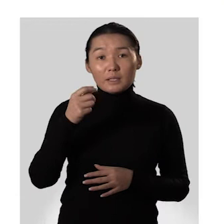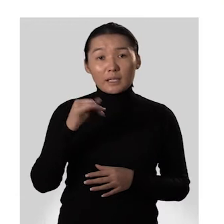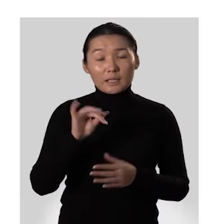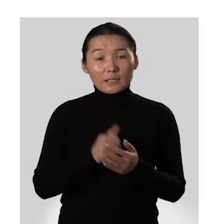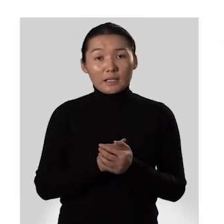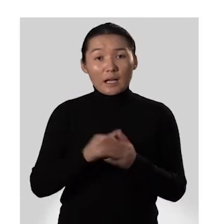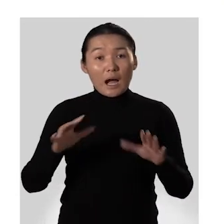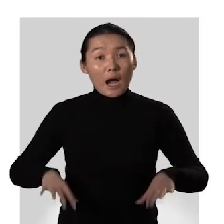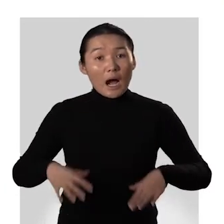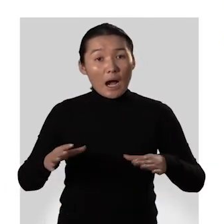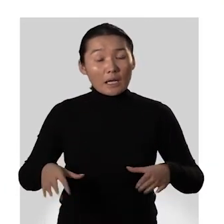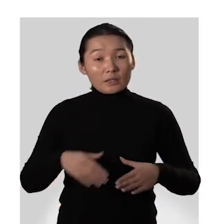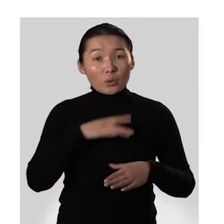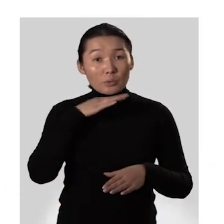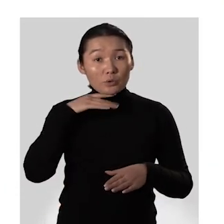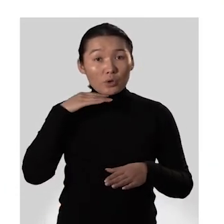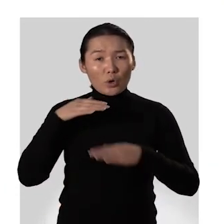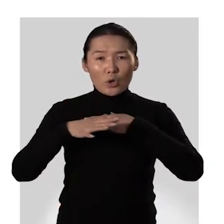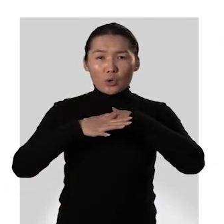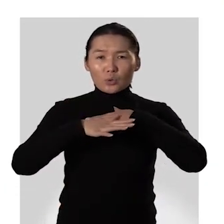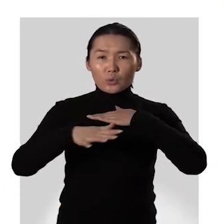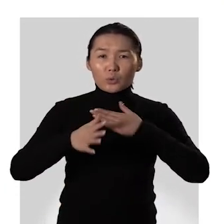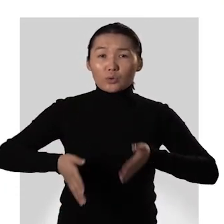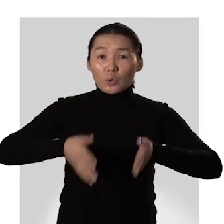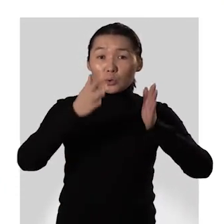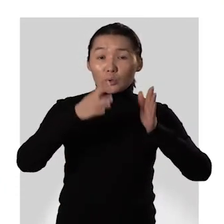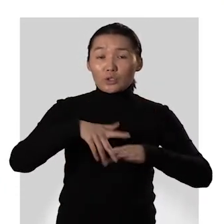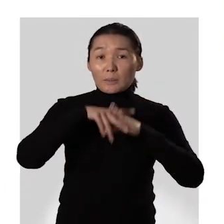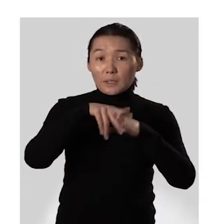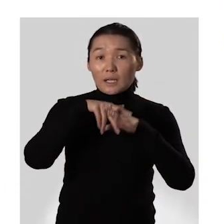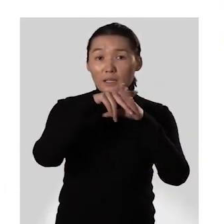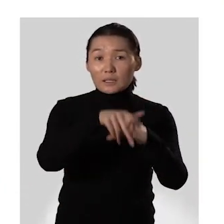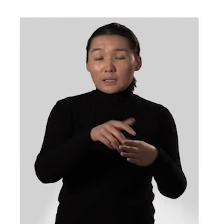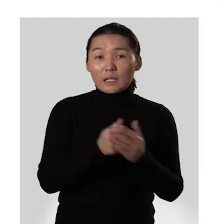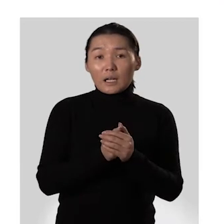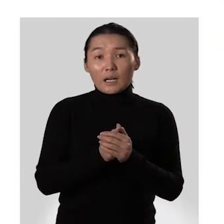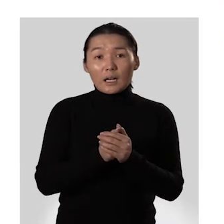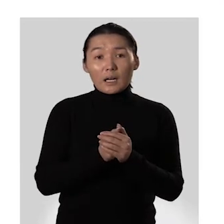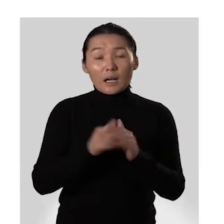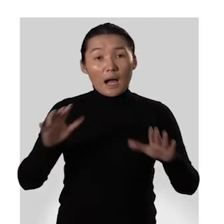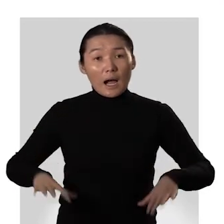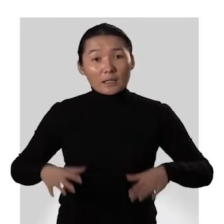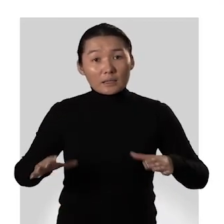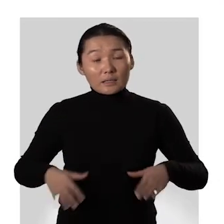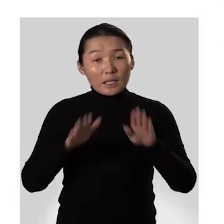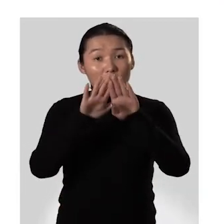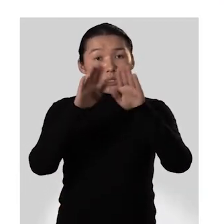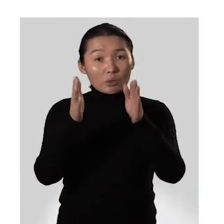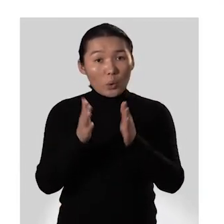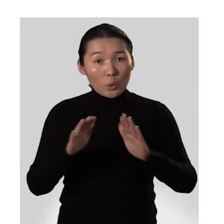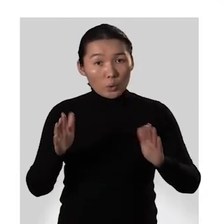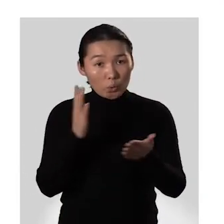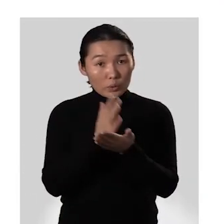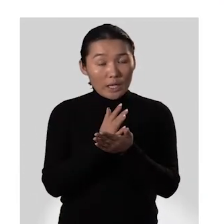Ат көбүнчө түз жолдо чабылат. Атты токулуу да, жайдак да чапса болот. Күлүктү